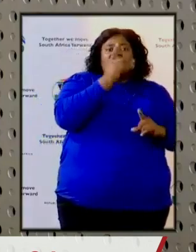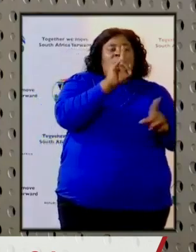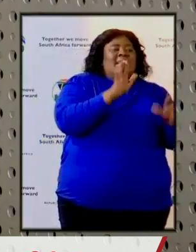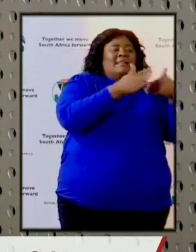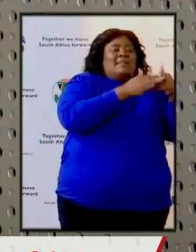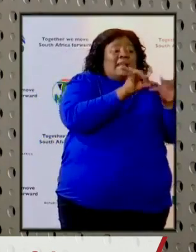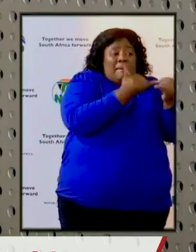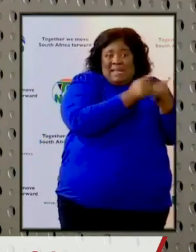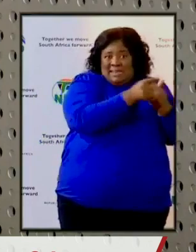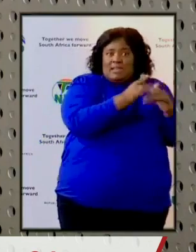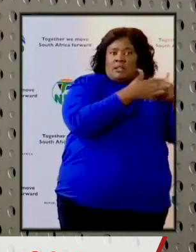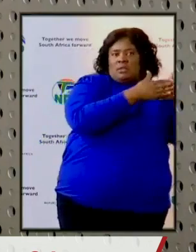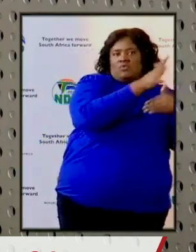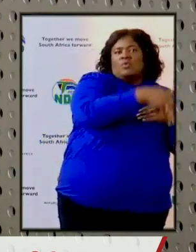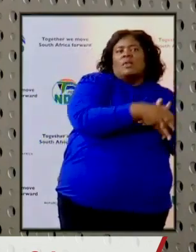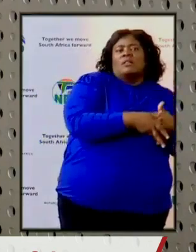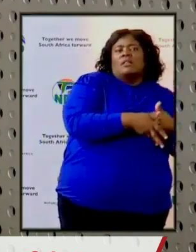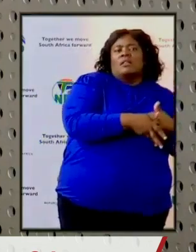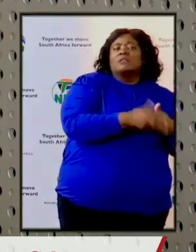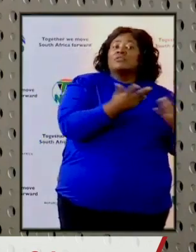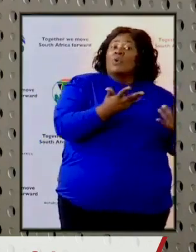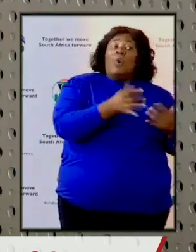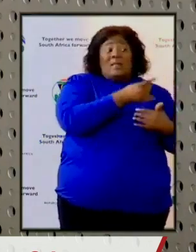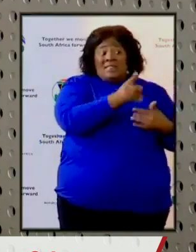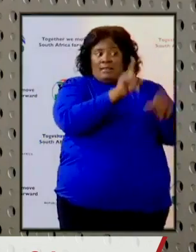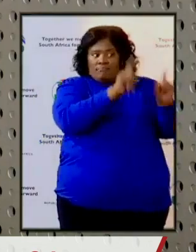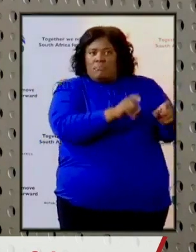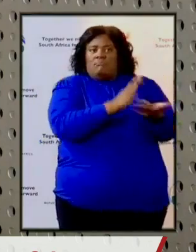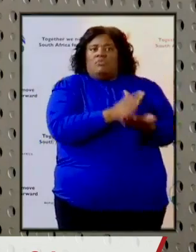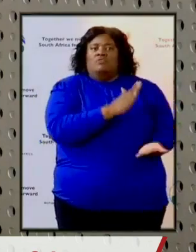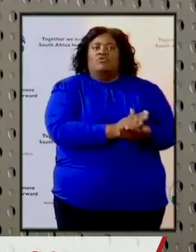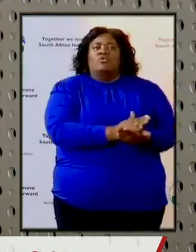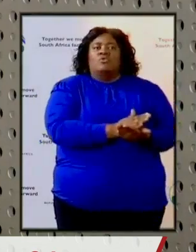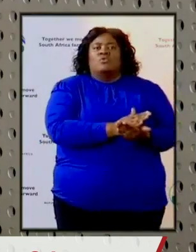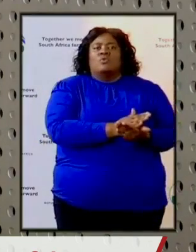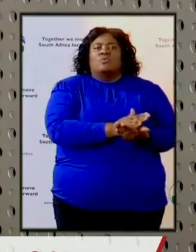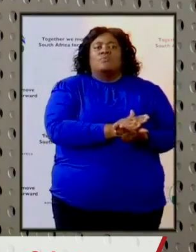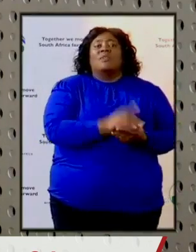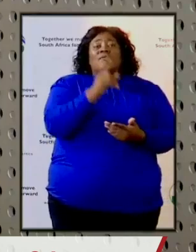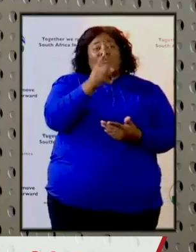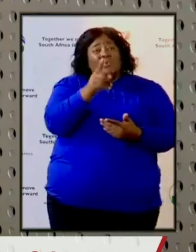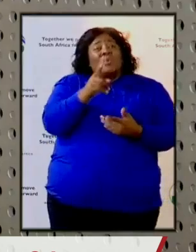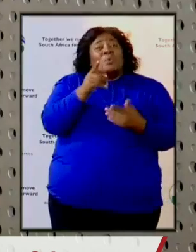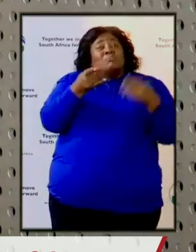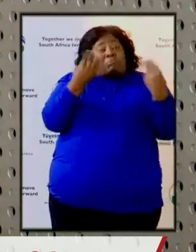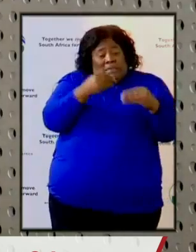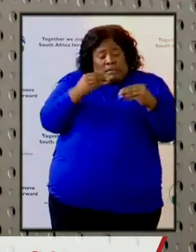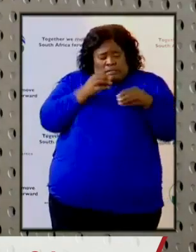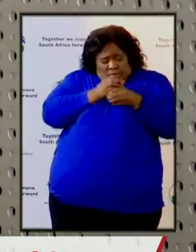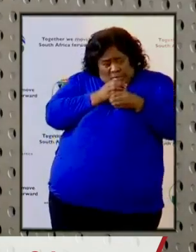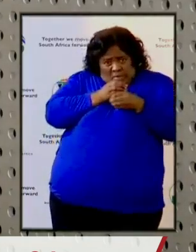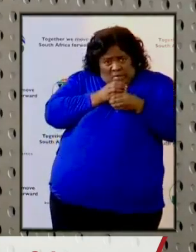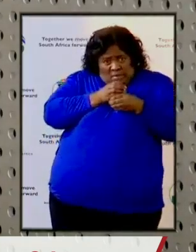izovalwa sokubalekile ukuthi nabo noma usomabhizinisi omncane